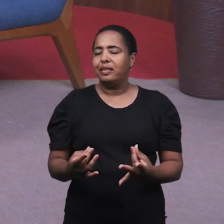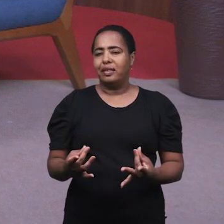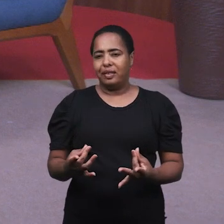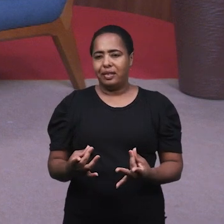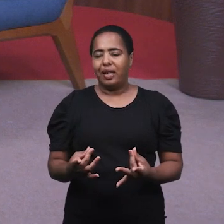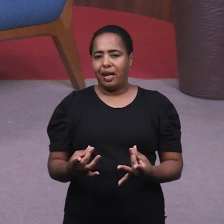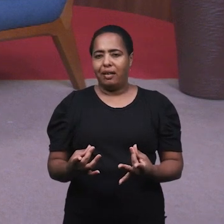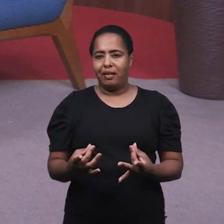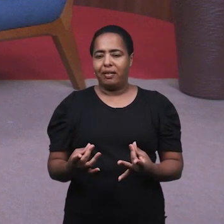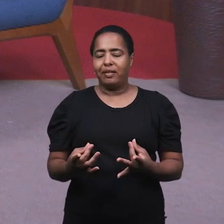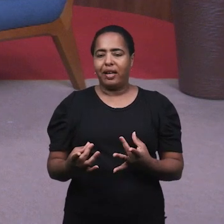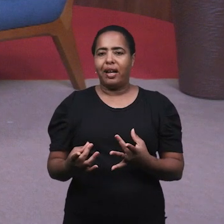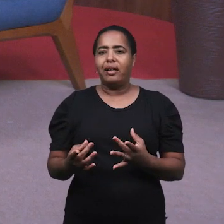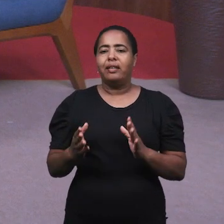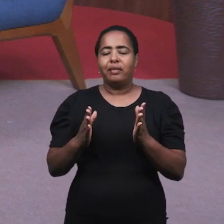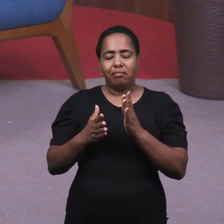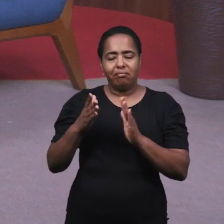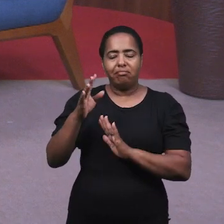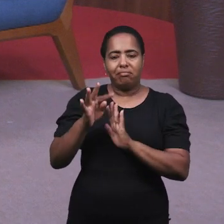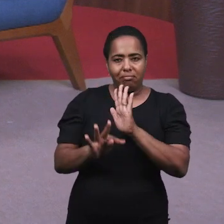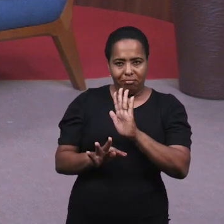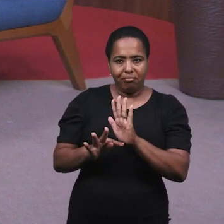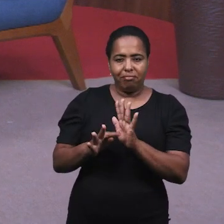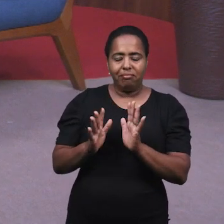ici. Mais regardez quelque chose d'intéressant.